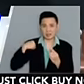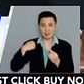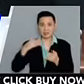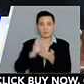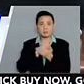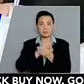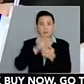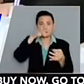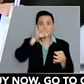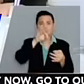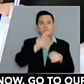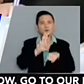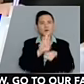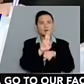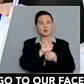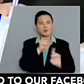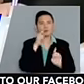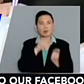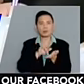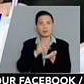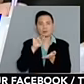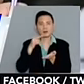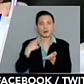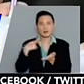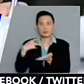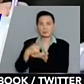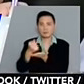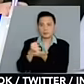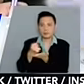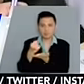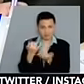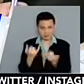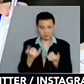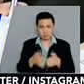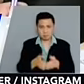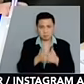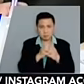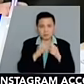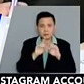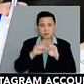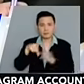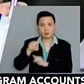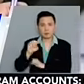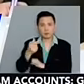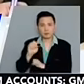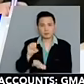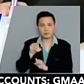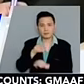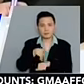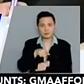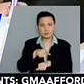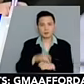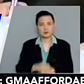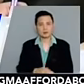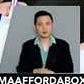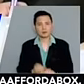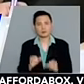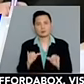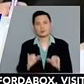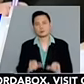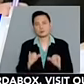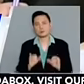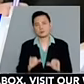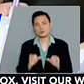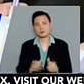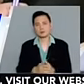ang napakalaking kumpanya ng POGO sa Pilipinas. Na ayon sa intel, no, ay sangkot naman sa surveillance